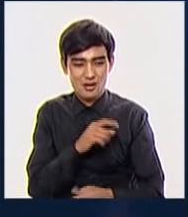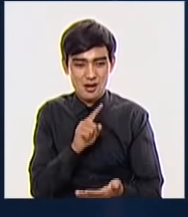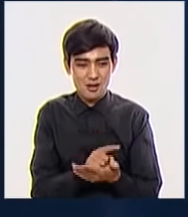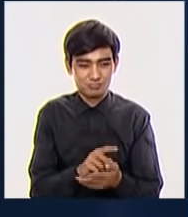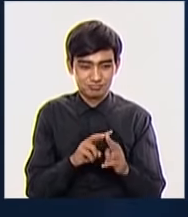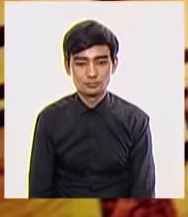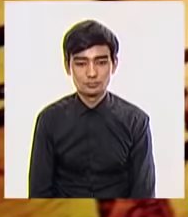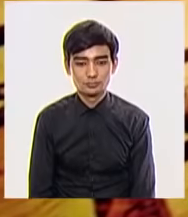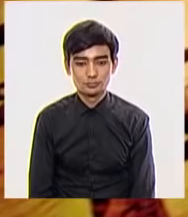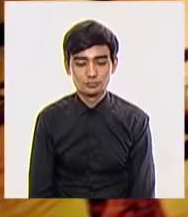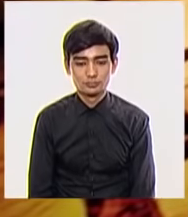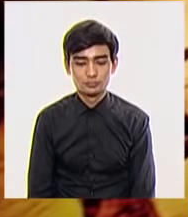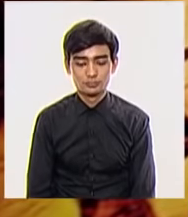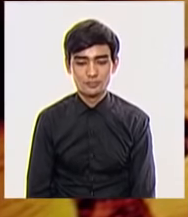принудительной.